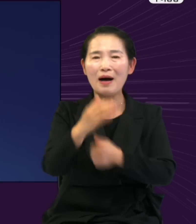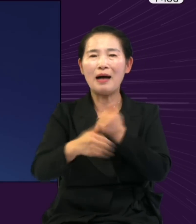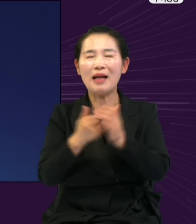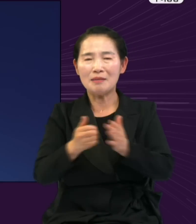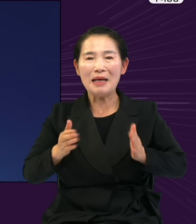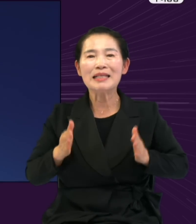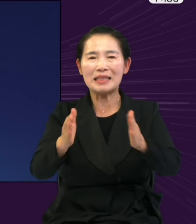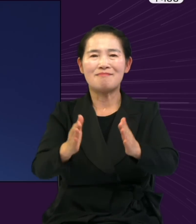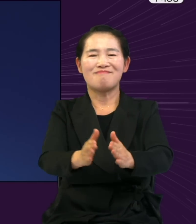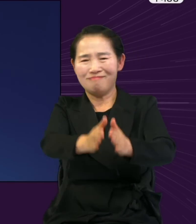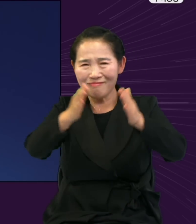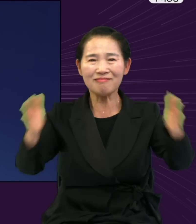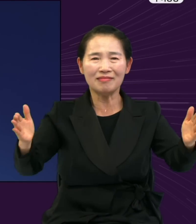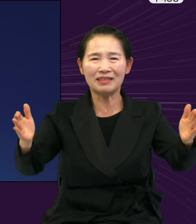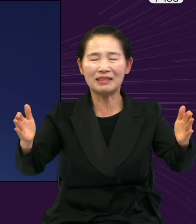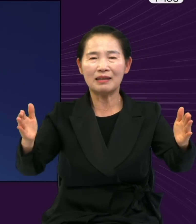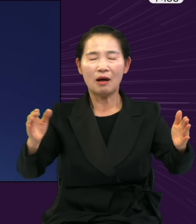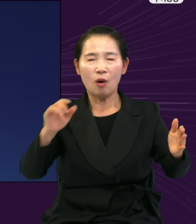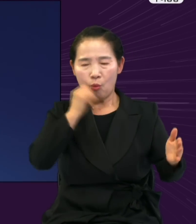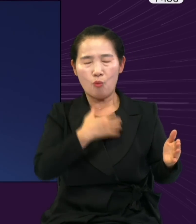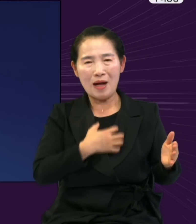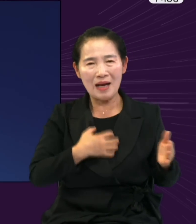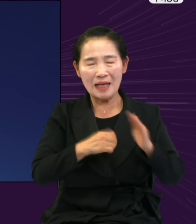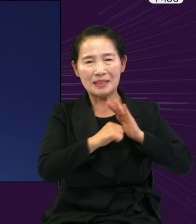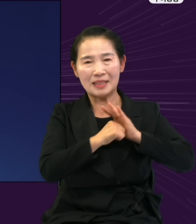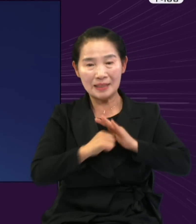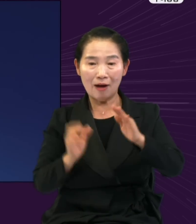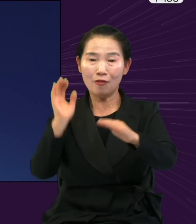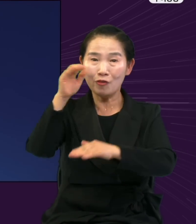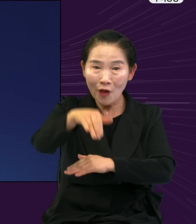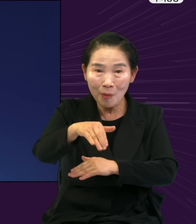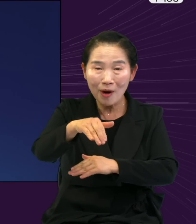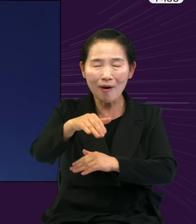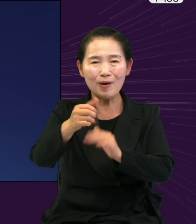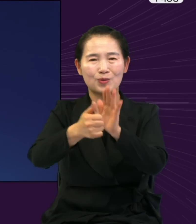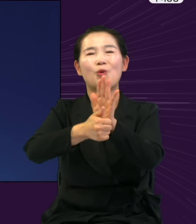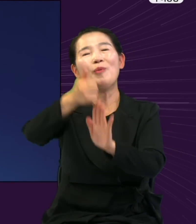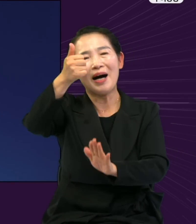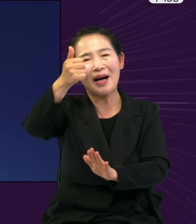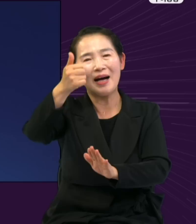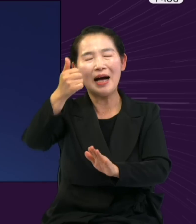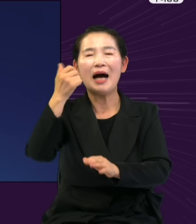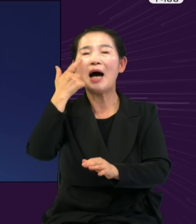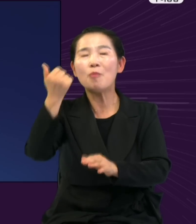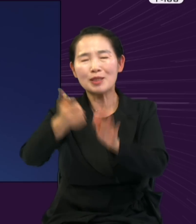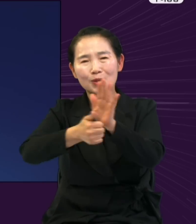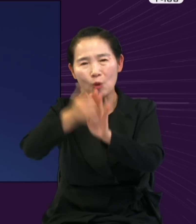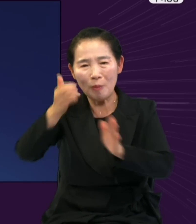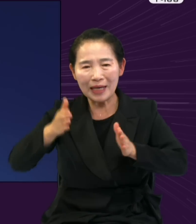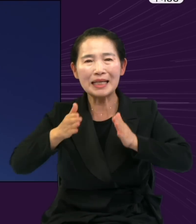환난과 인내를 넘어 소망으로 인도하시는 아버지의 소망의 그 길이 보인다는 것입니다.